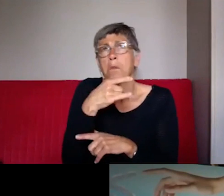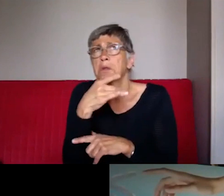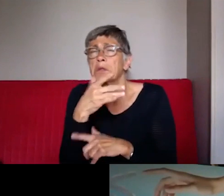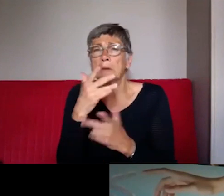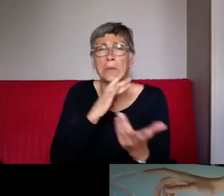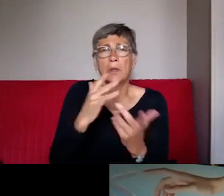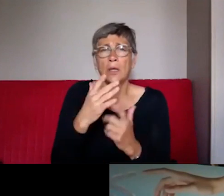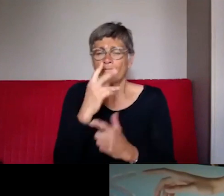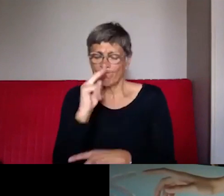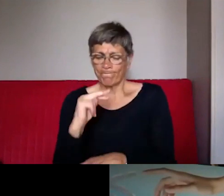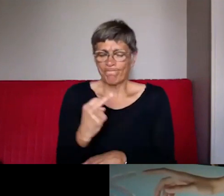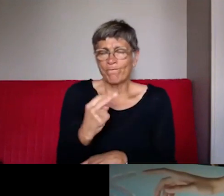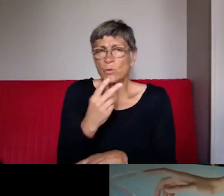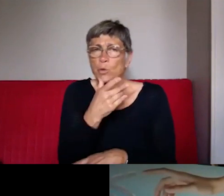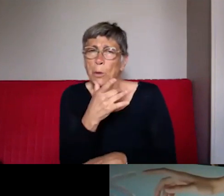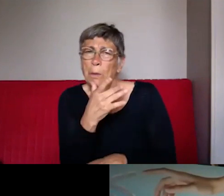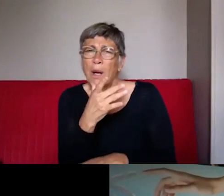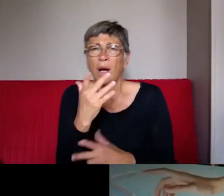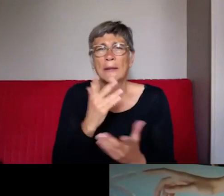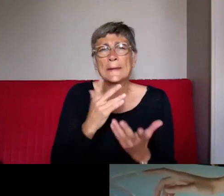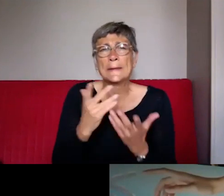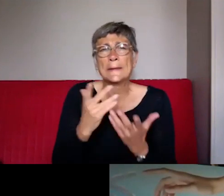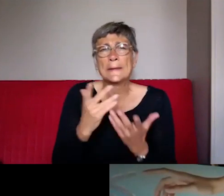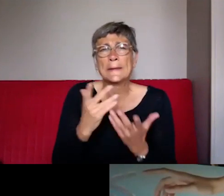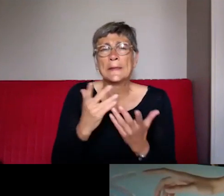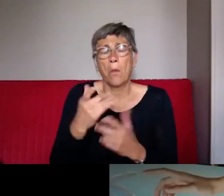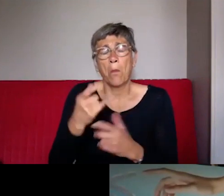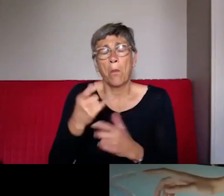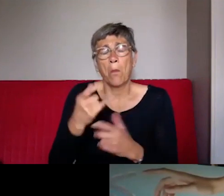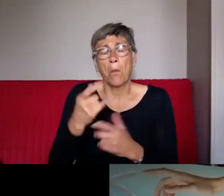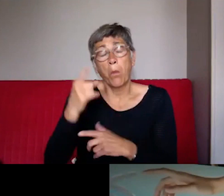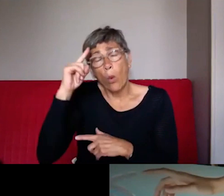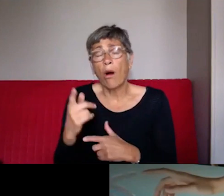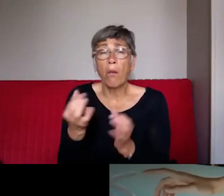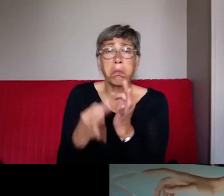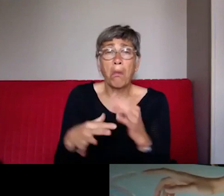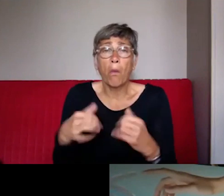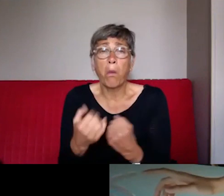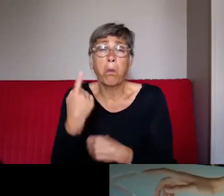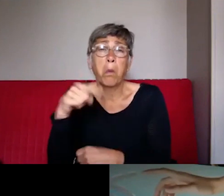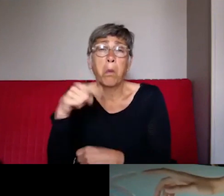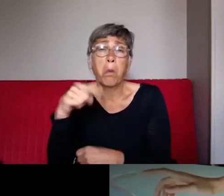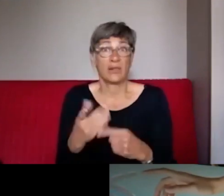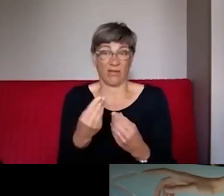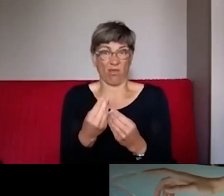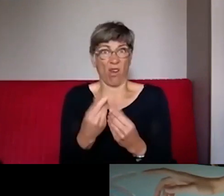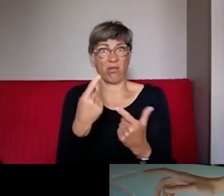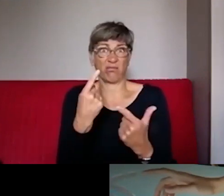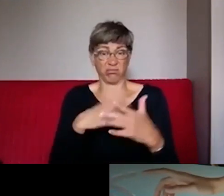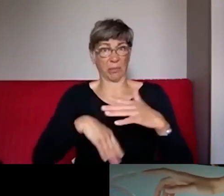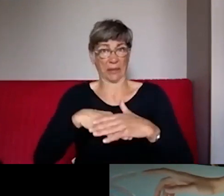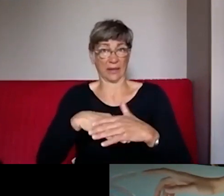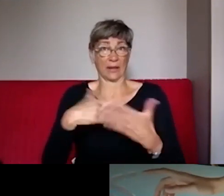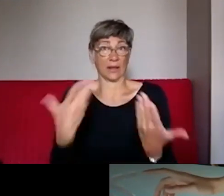je ne suis pas en capacité. À quoi bon faire un bilan de compétences? Mais également les pensées limitantes peut-être de